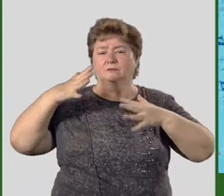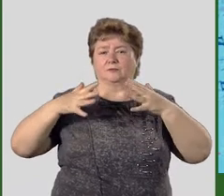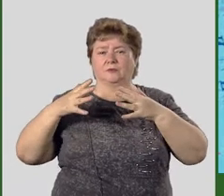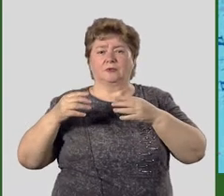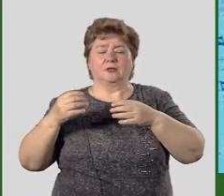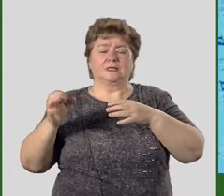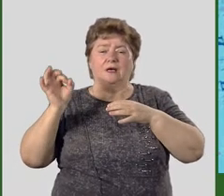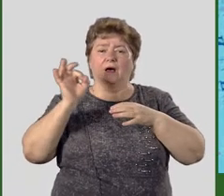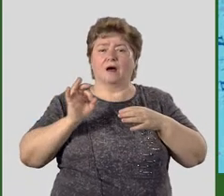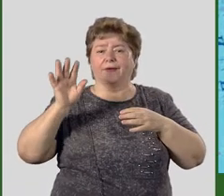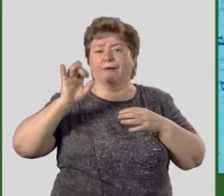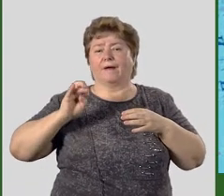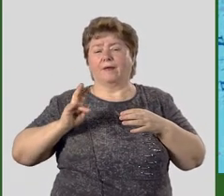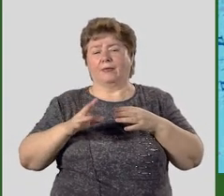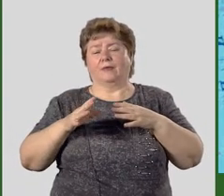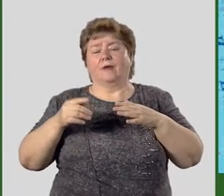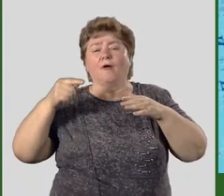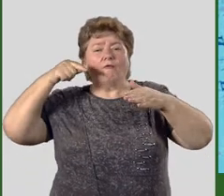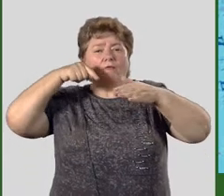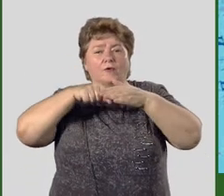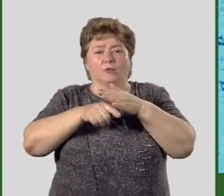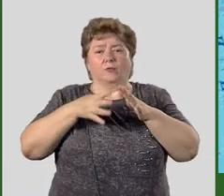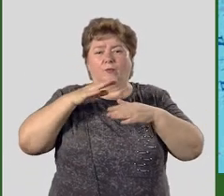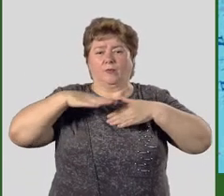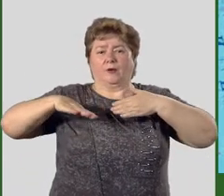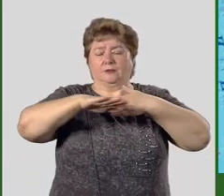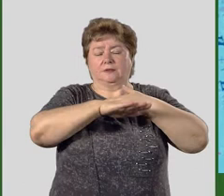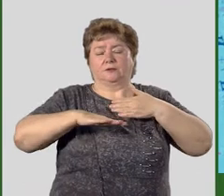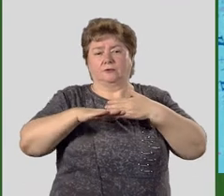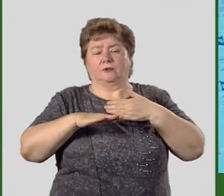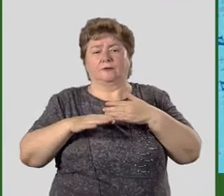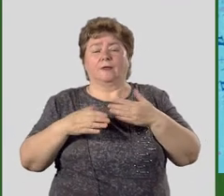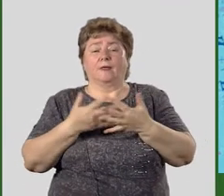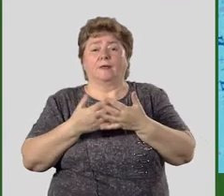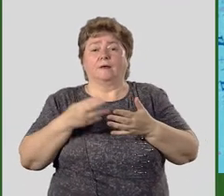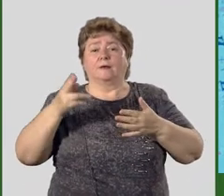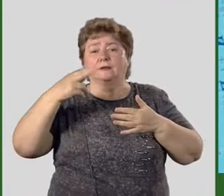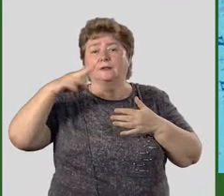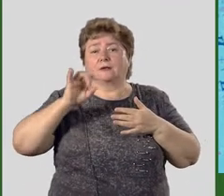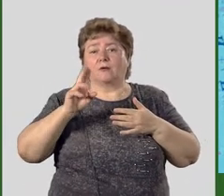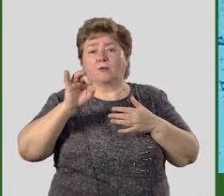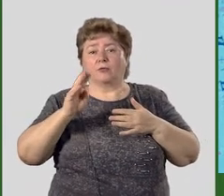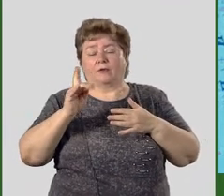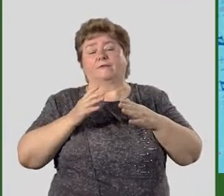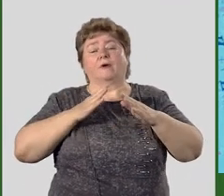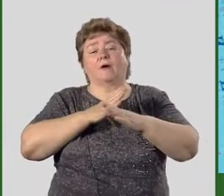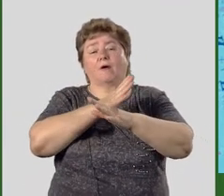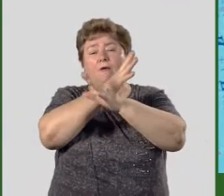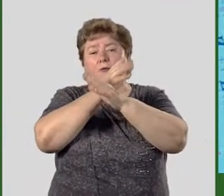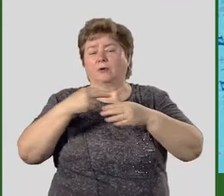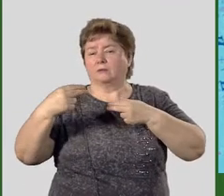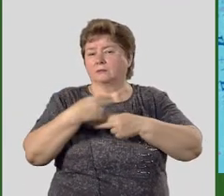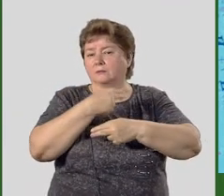масс с океана вглубь континента. Например, драконовые горы мешают